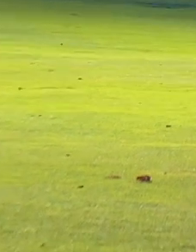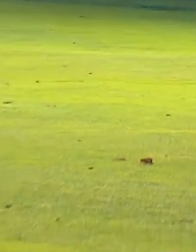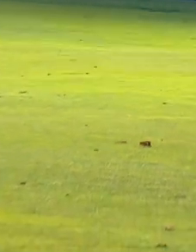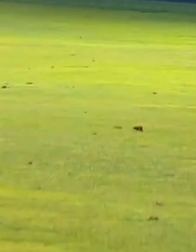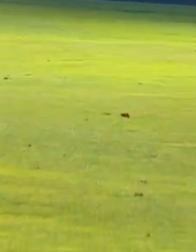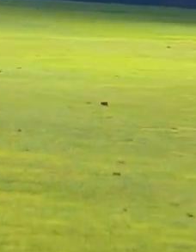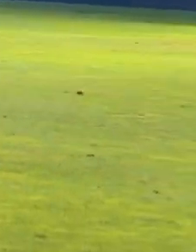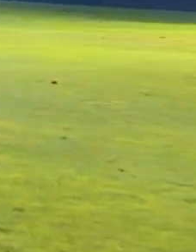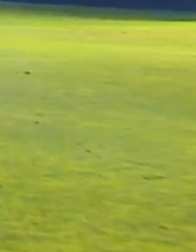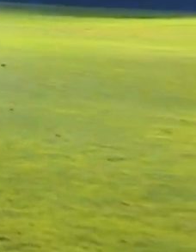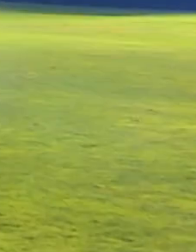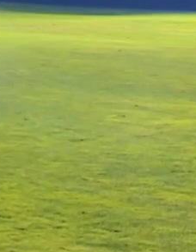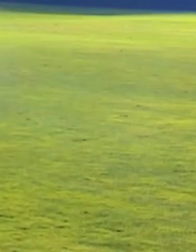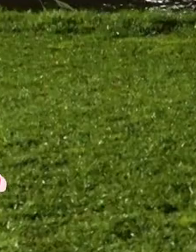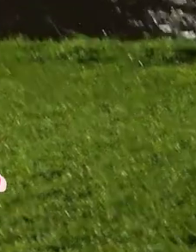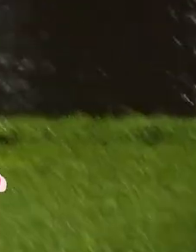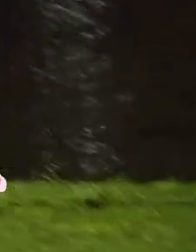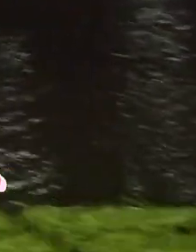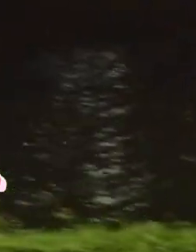no